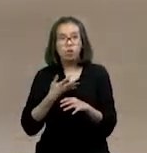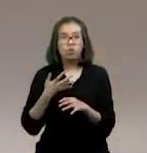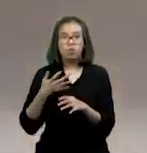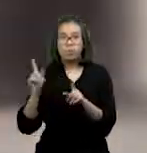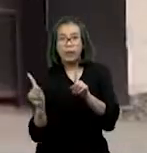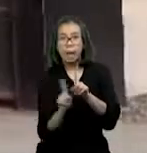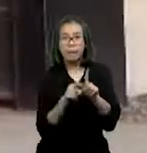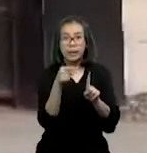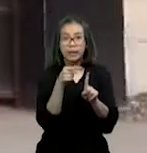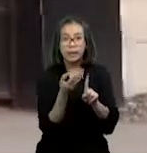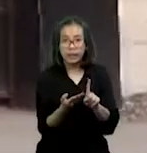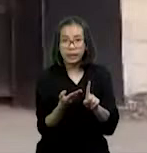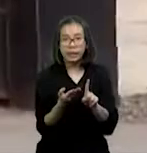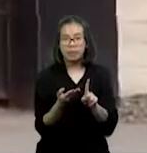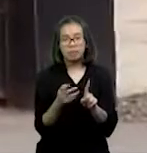pemeriksaan.